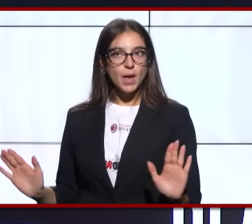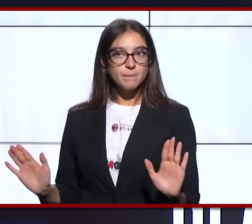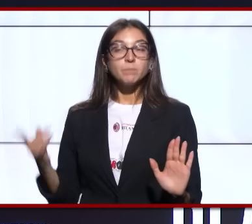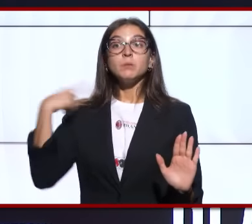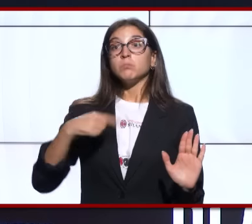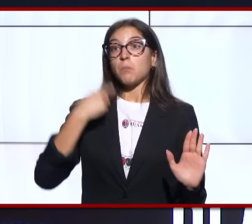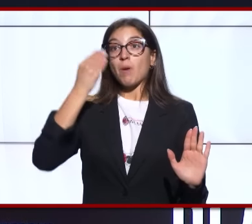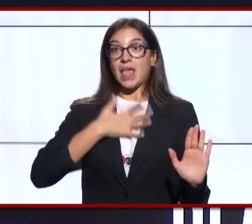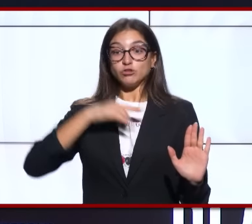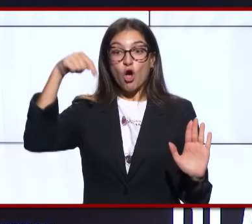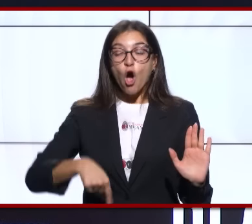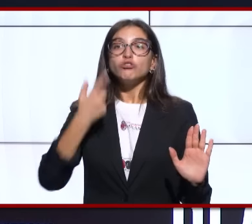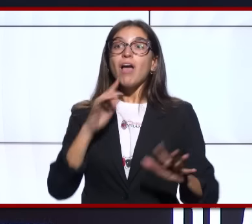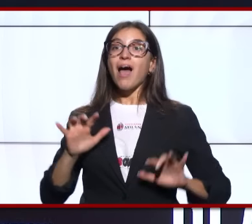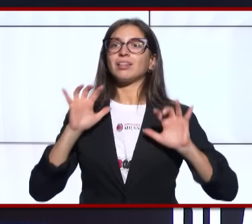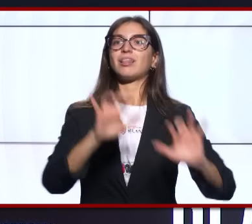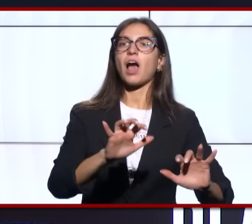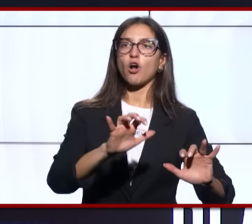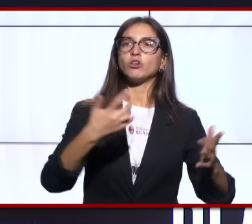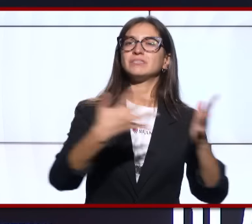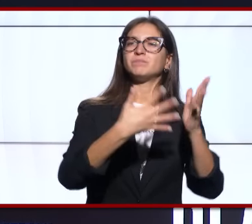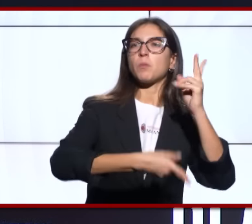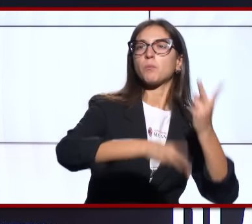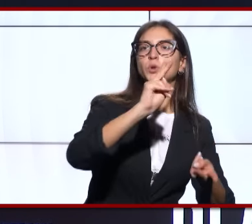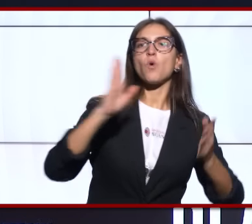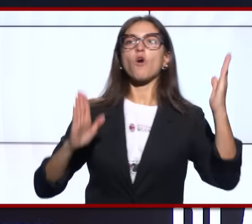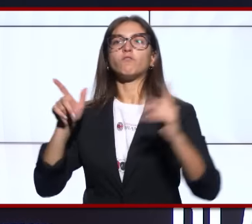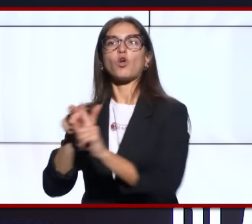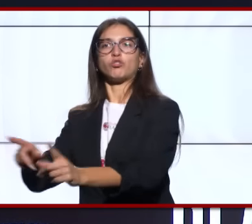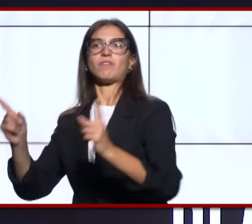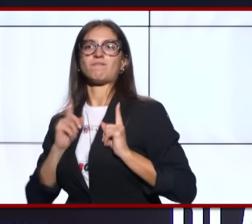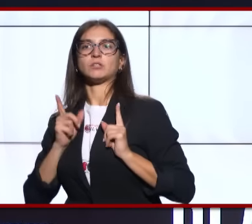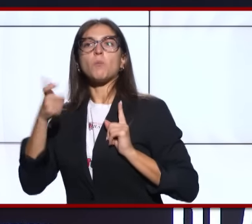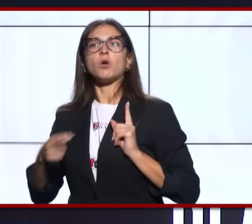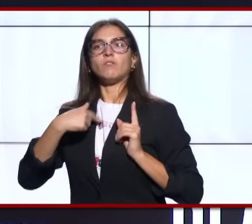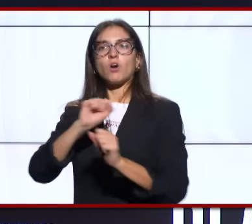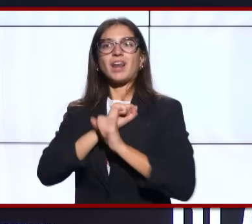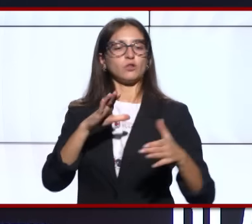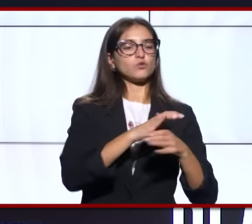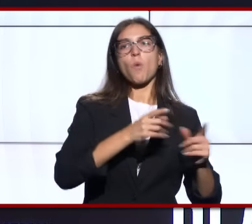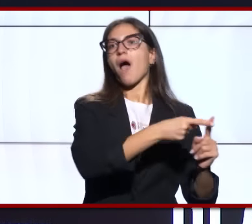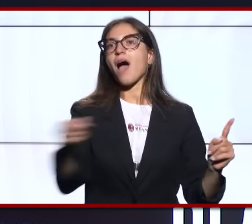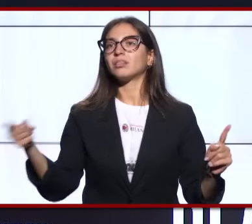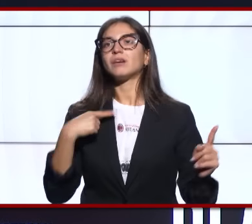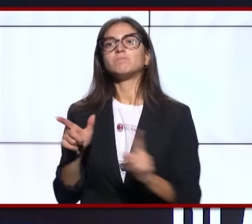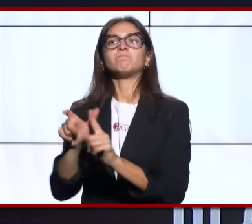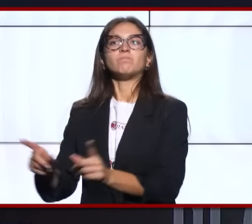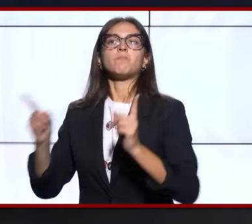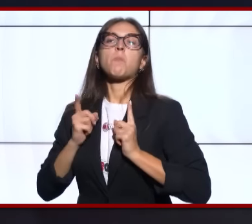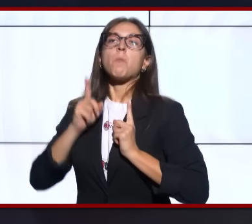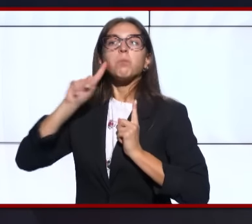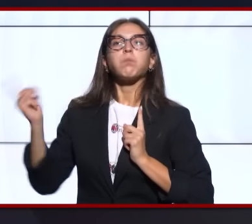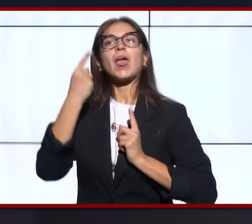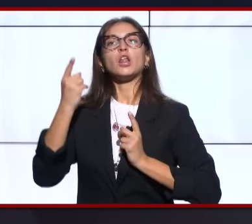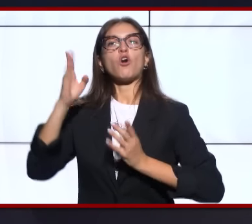attacare perché eh e le squadre difendono meglio che in passato dopo ha una